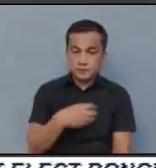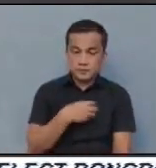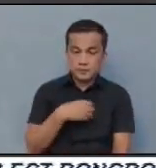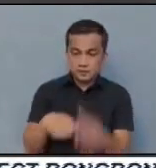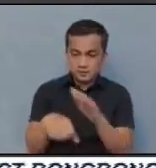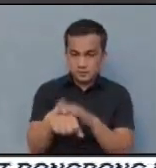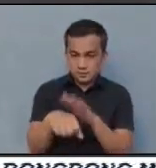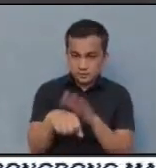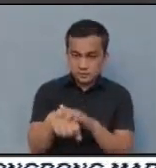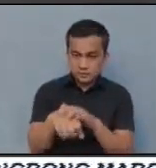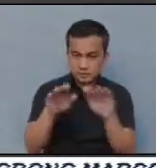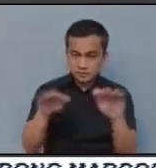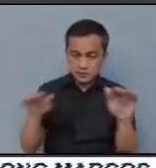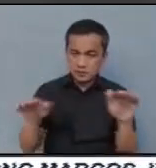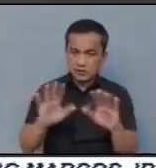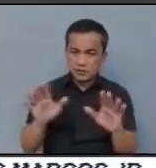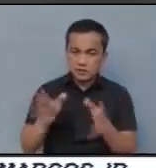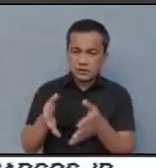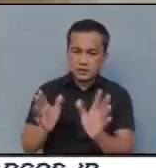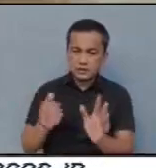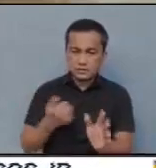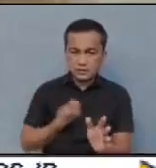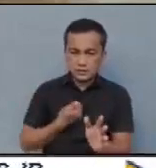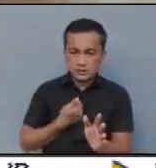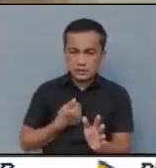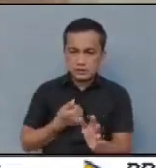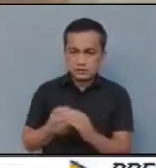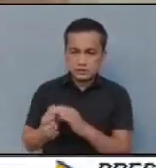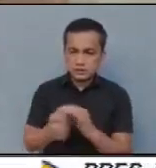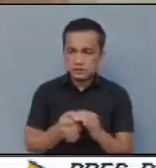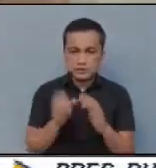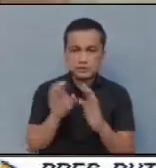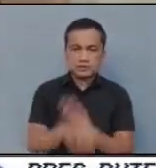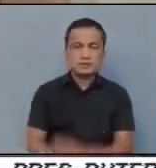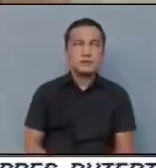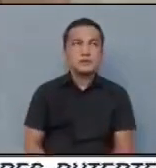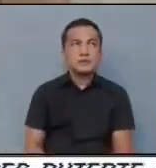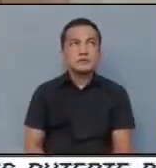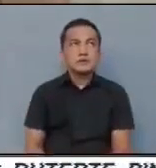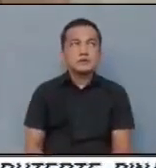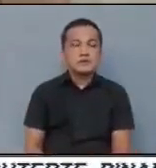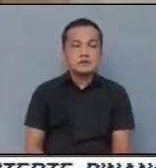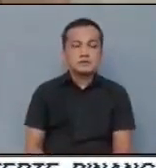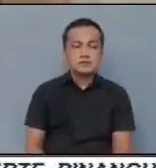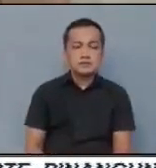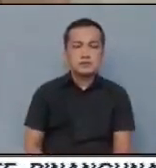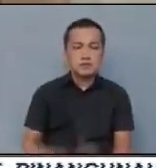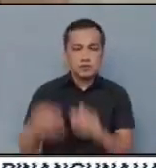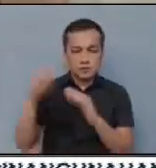huwag hayaang masakot ang sarili sa anumang krimen. Magsilbing aral na po sana sa mga kabataan.